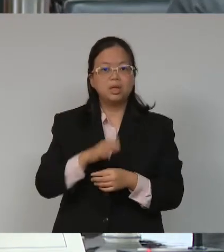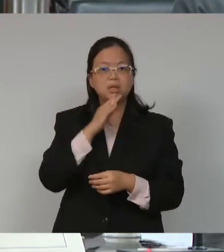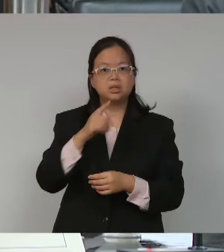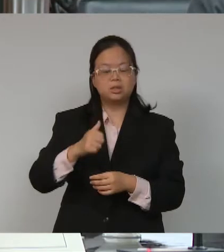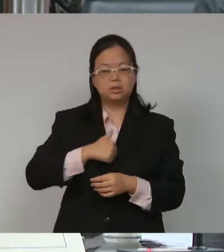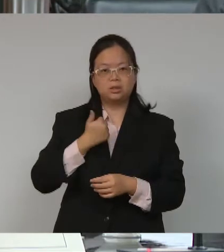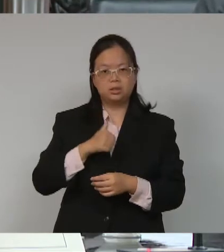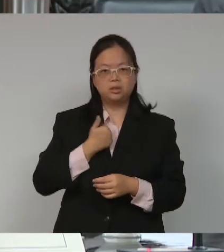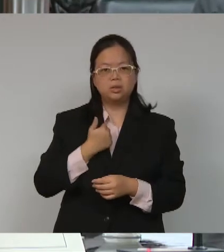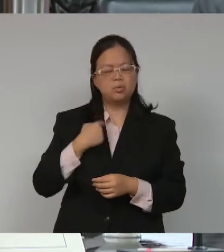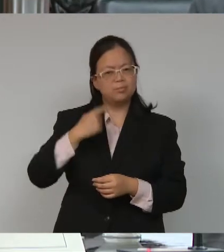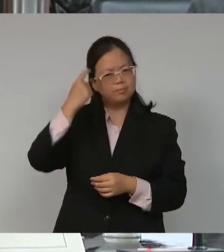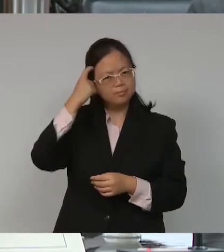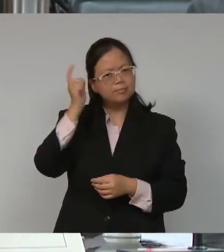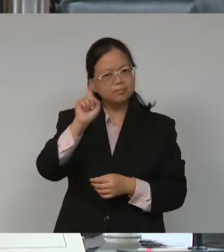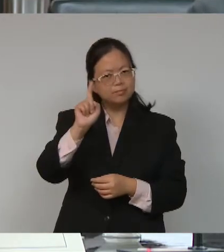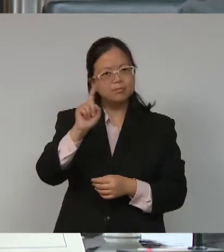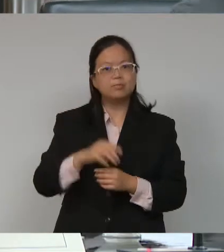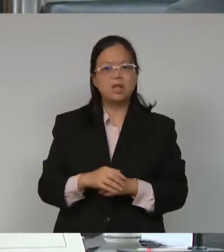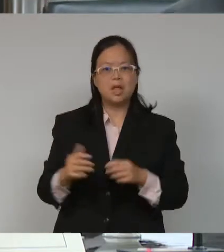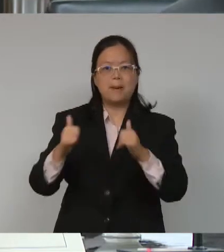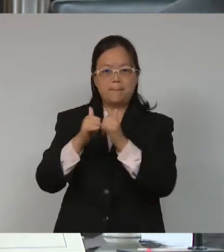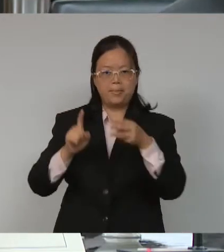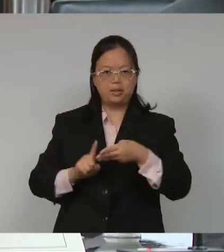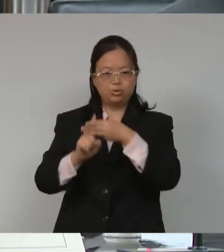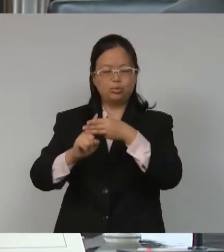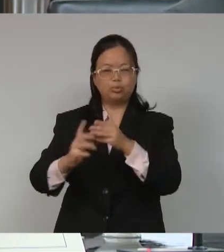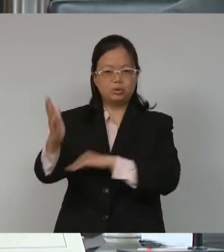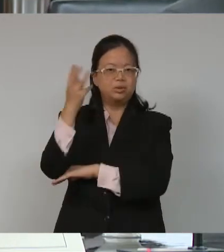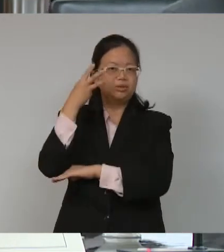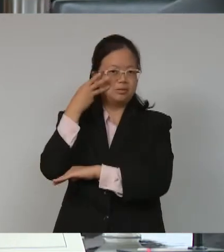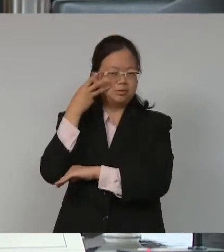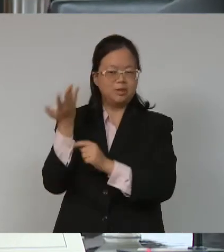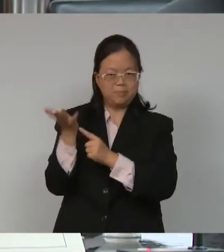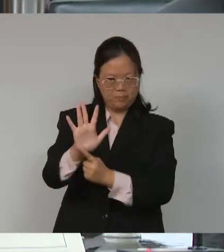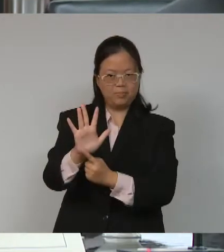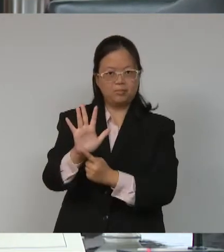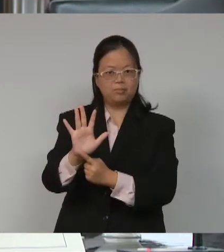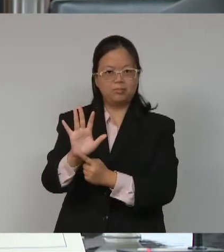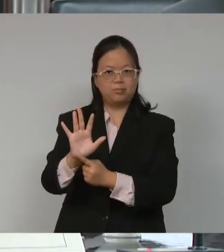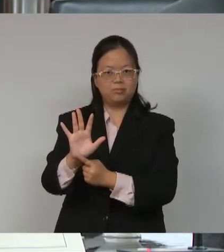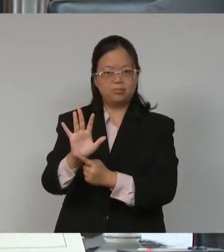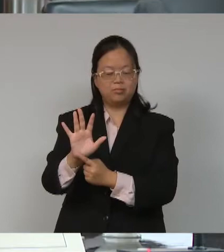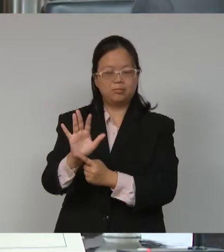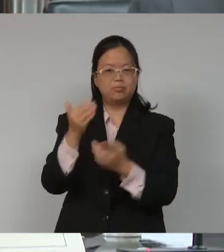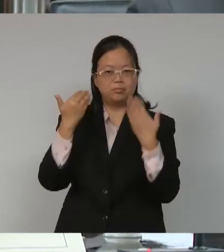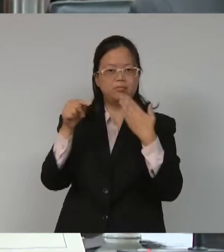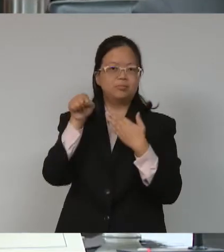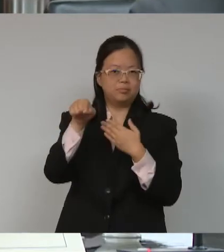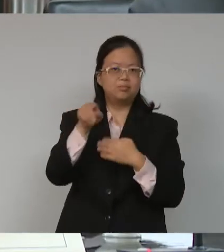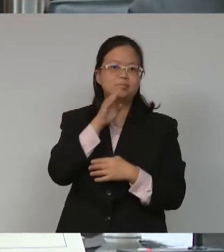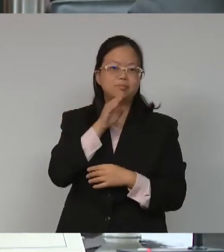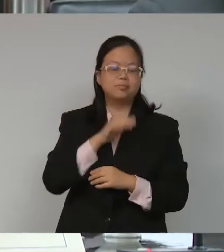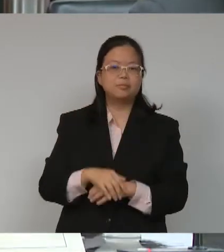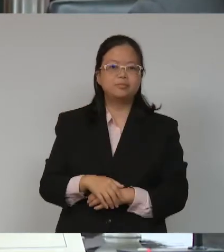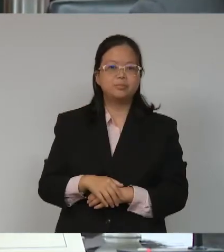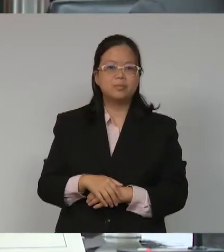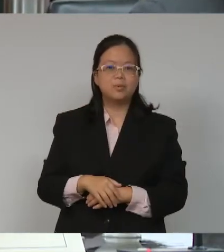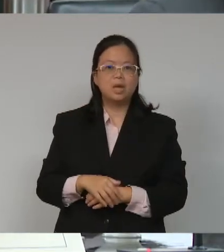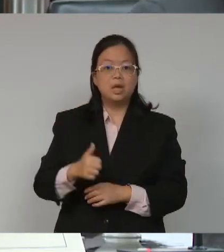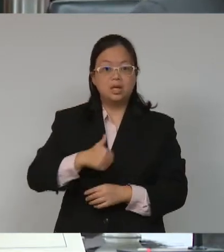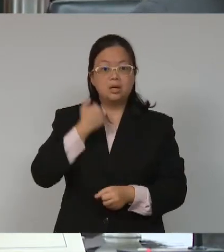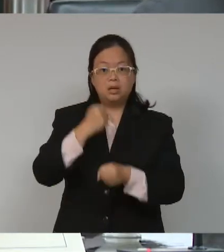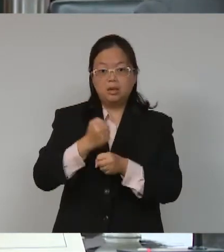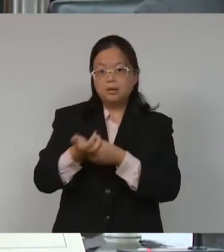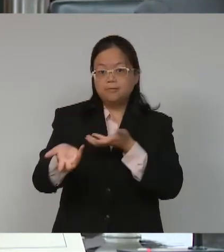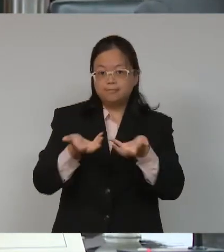的去实现我们一个民主政治的一个重要的一个手段哈。那么从实务面上面来